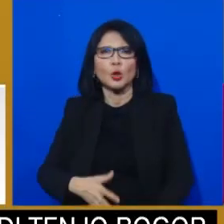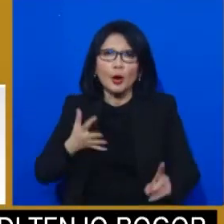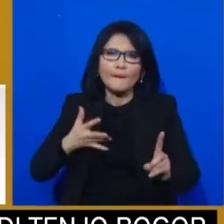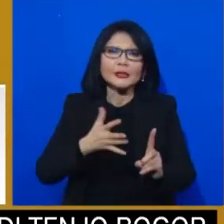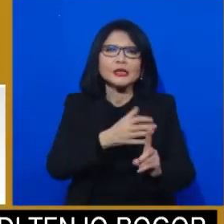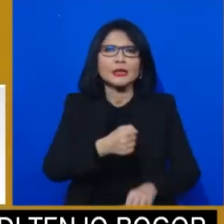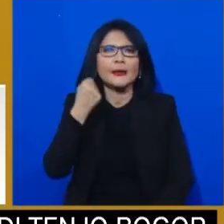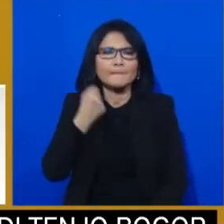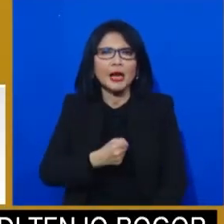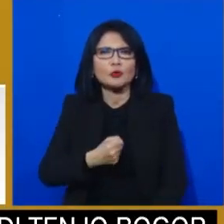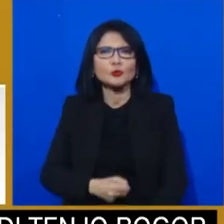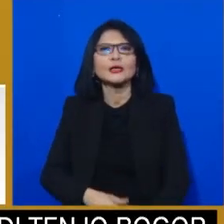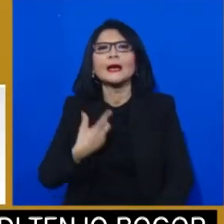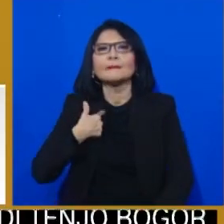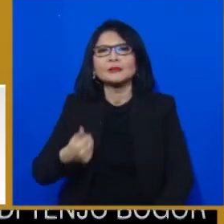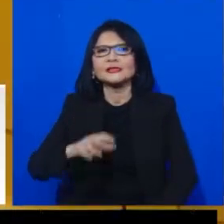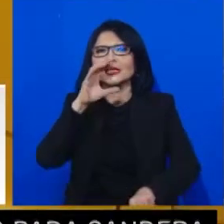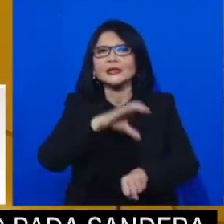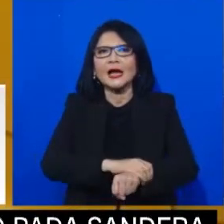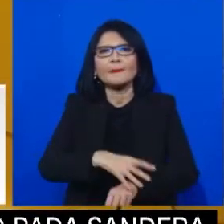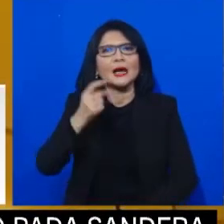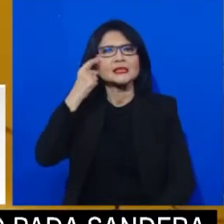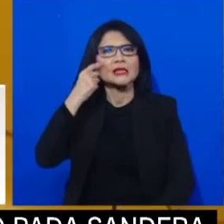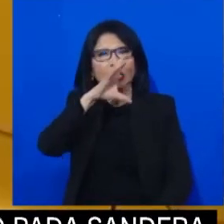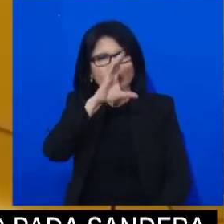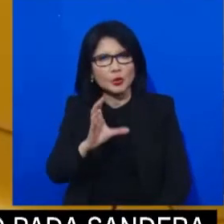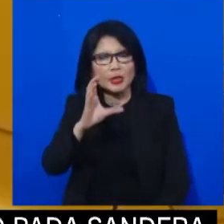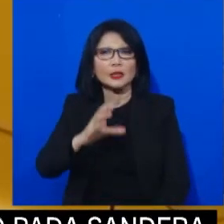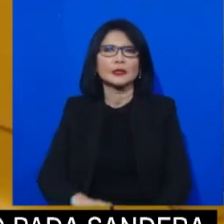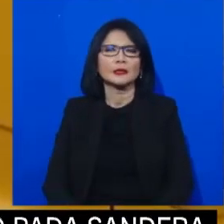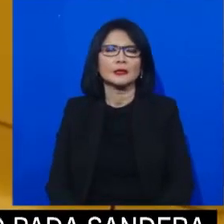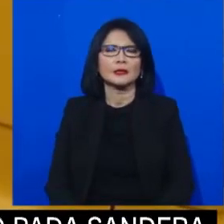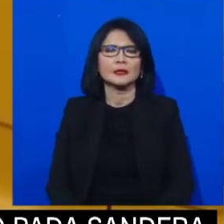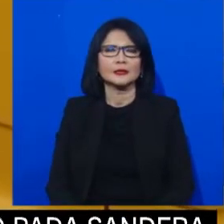pelaku dan akhirnya pelaku berhasil ditangkap Selasa sore. Tim Liputan, CNN Indonesia.